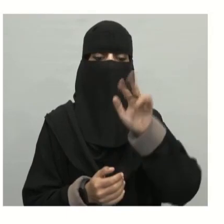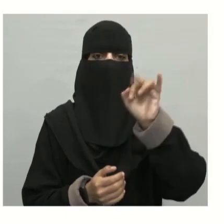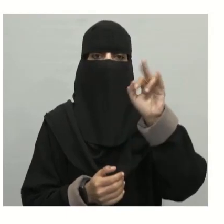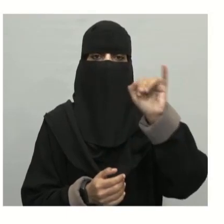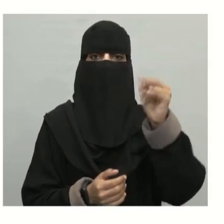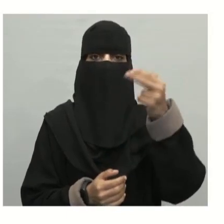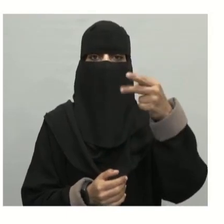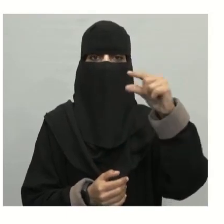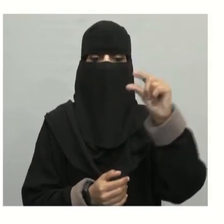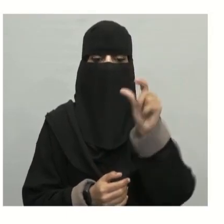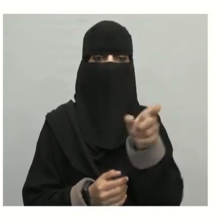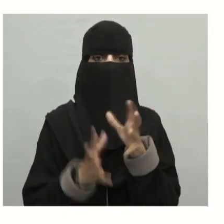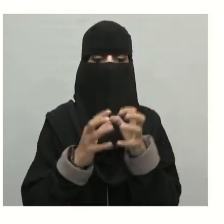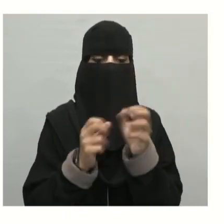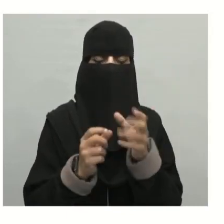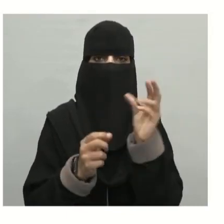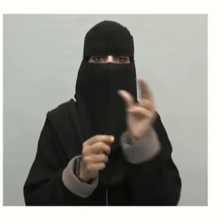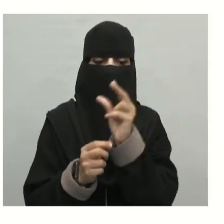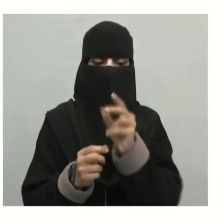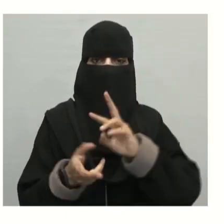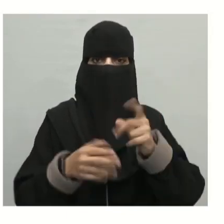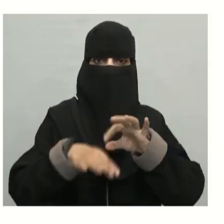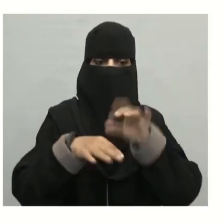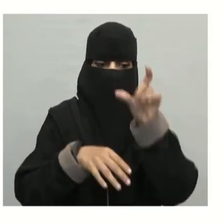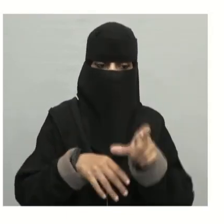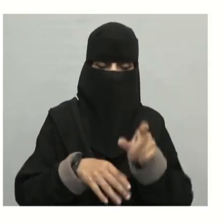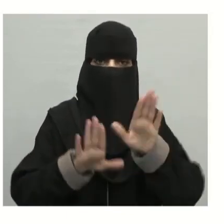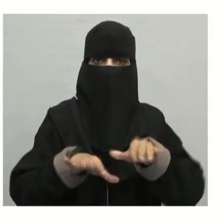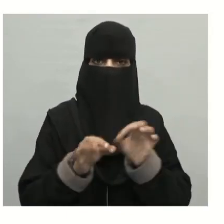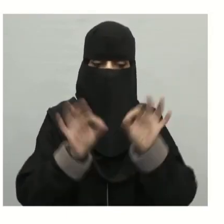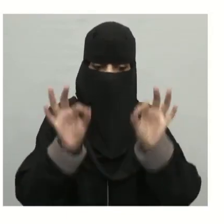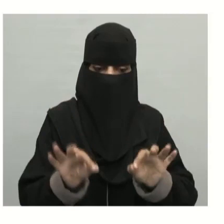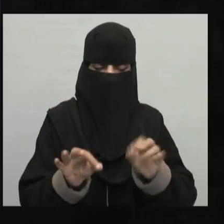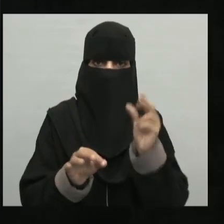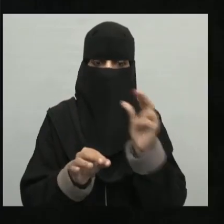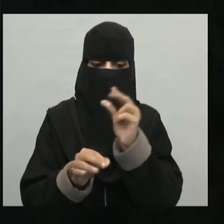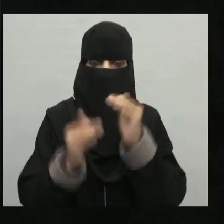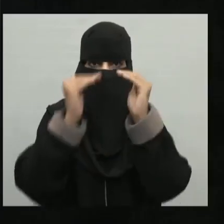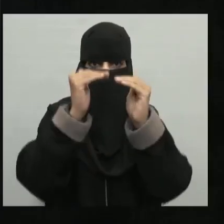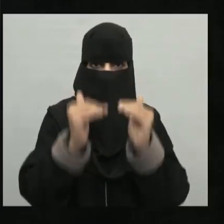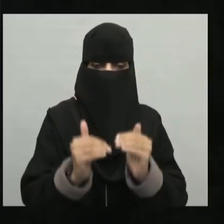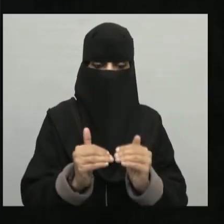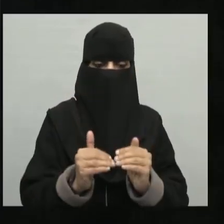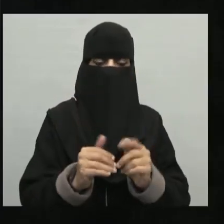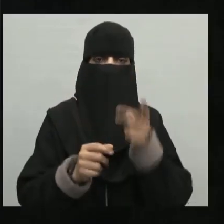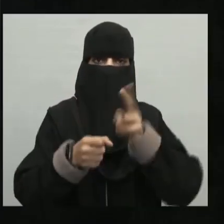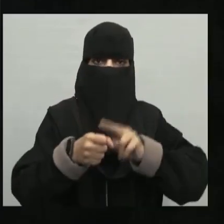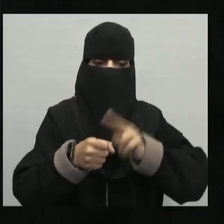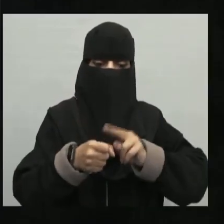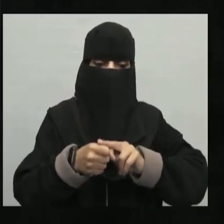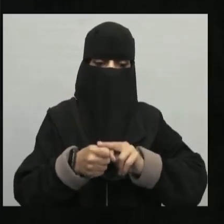المعدن ماده صلبه غير عضويه موجوده في الطبيعه ولذرات ترتيب بنمط معين